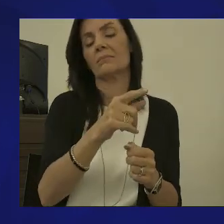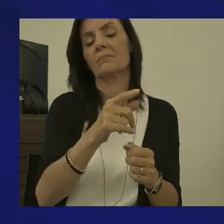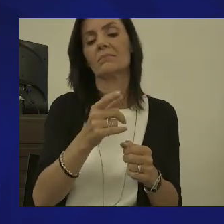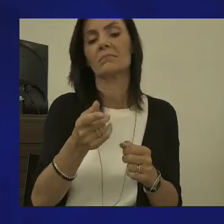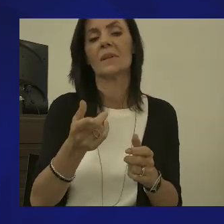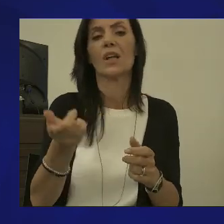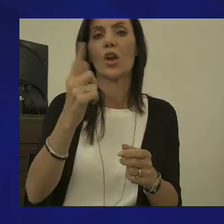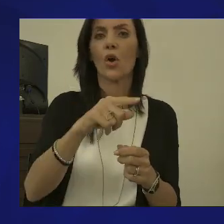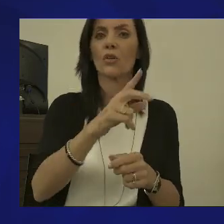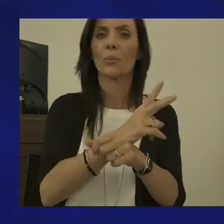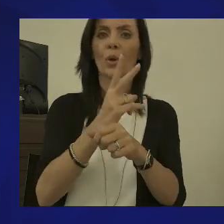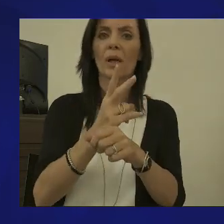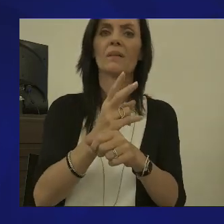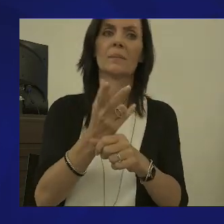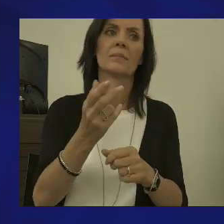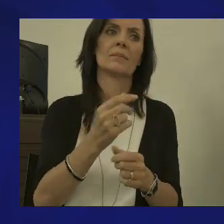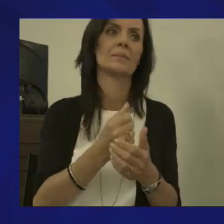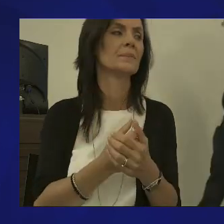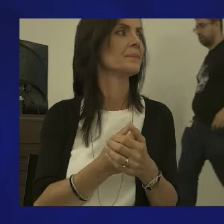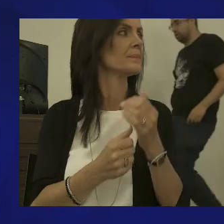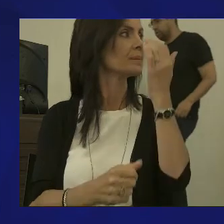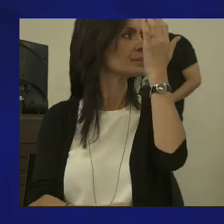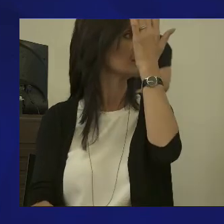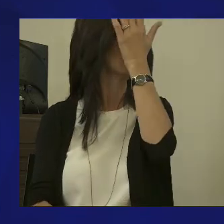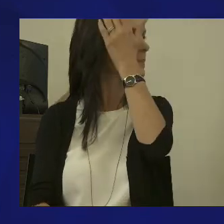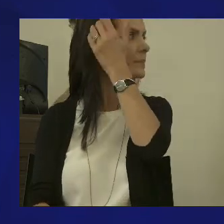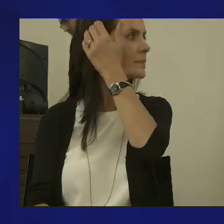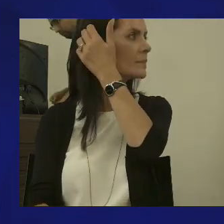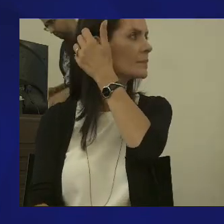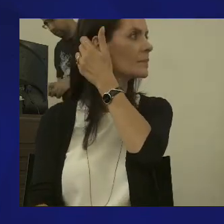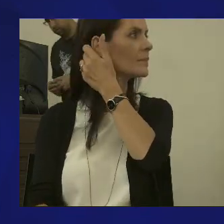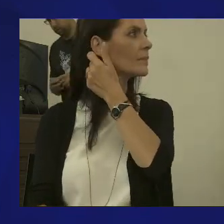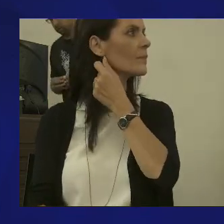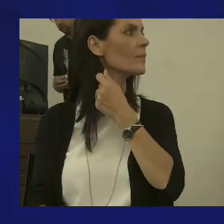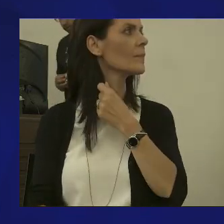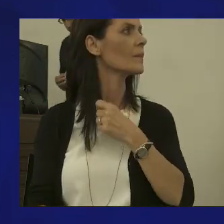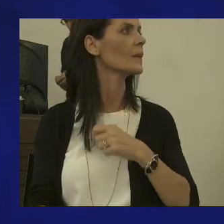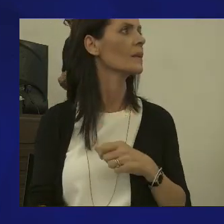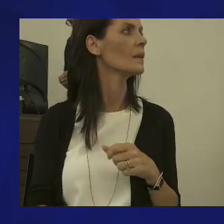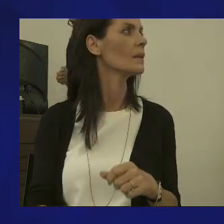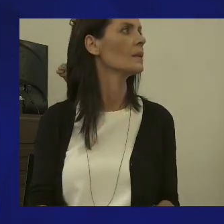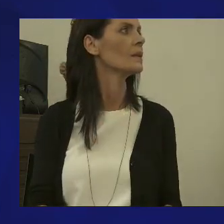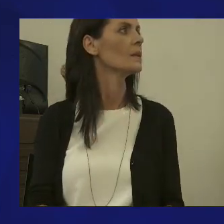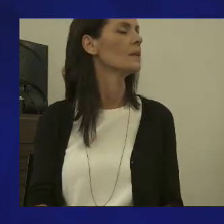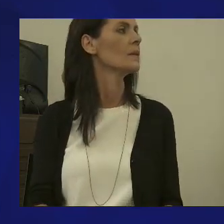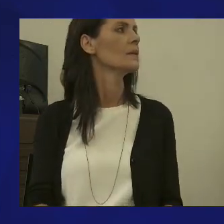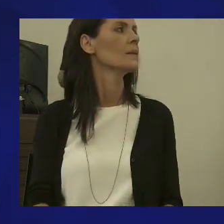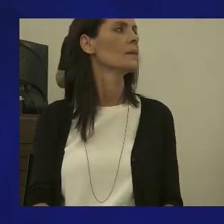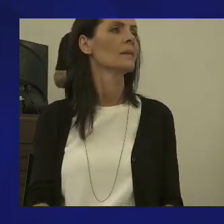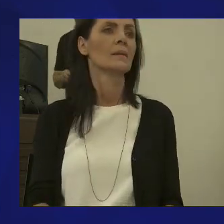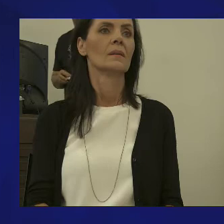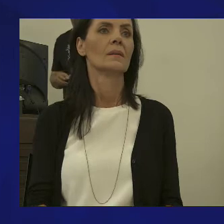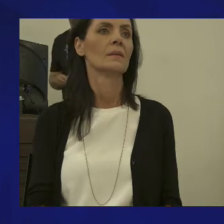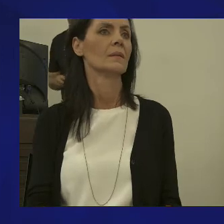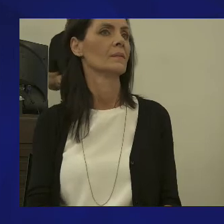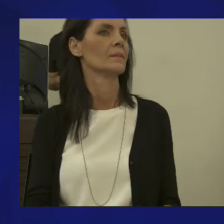לעוד פרויקטים שיובאו אלינו על וודיות. אתה מוצא את השקף הזה? קודם כל, יש מצגת שעכשיו מישהו העביר ממך,